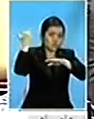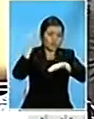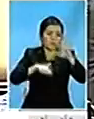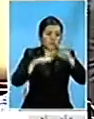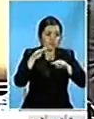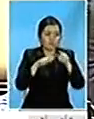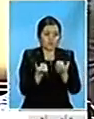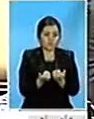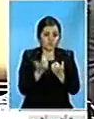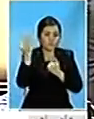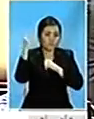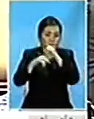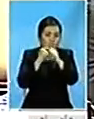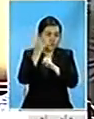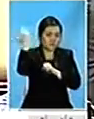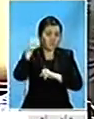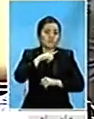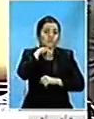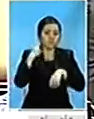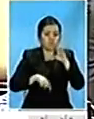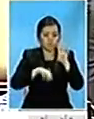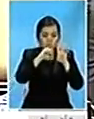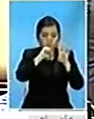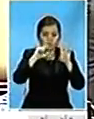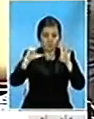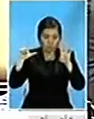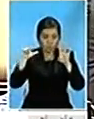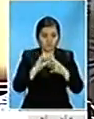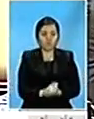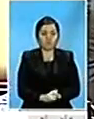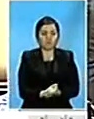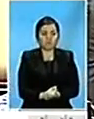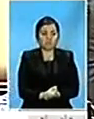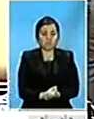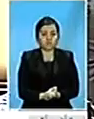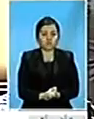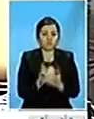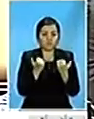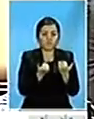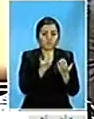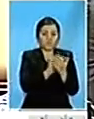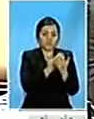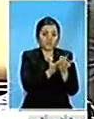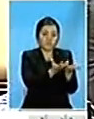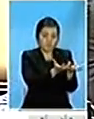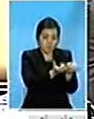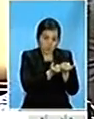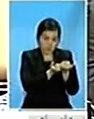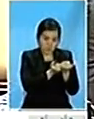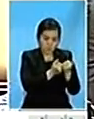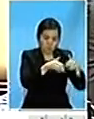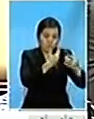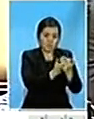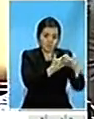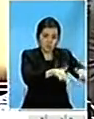นัยสำคัญเพราะในปีก่อนก็เป็น 400,000 ล้านบาทการที่จะทำให้มีรายรับที่เพิ่มขึ้นนะครับที่ท่านรัฐมนตรีแสด